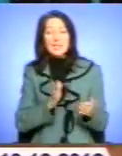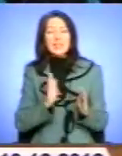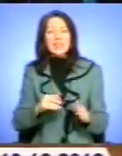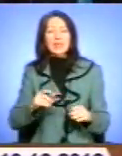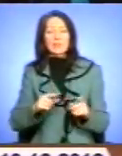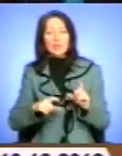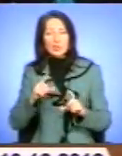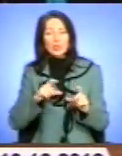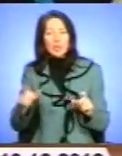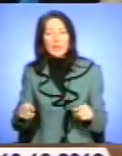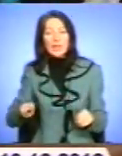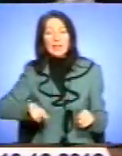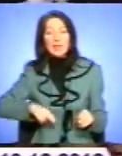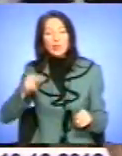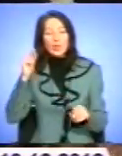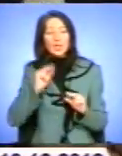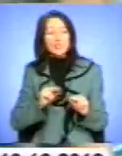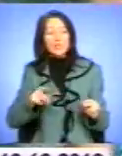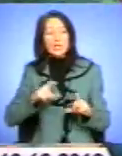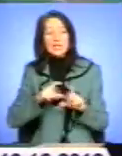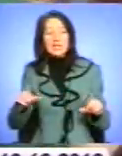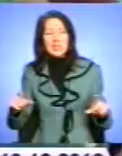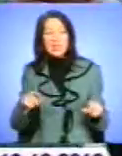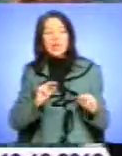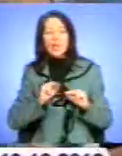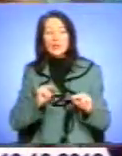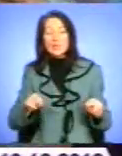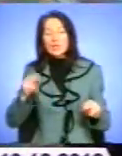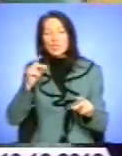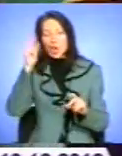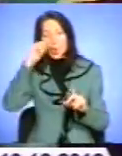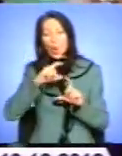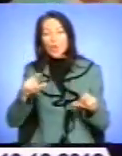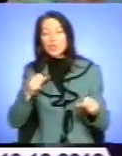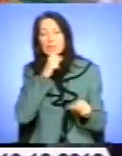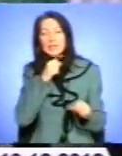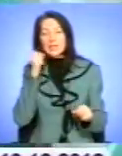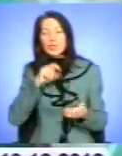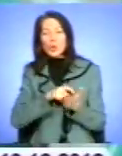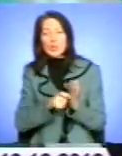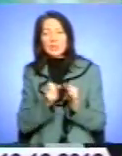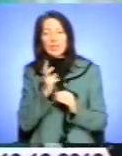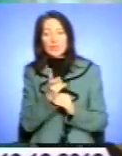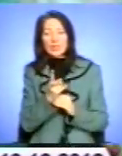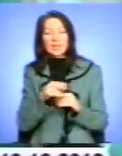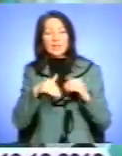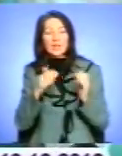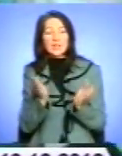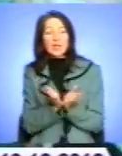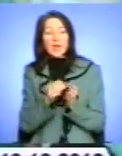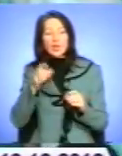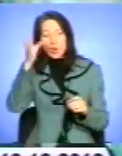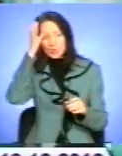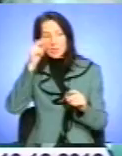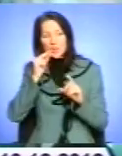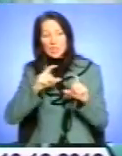а й директори, учителі шкіл, викладачі коледжу, старшокласники 12 загальноосвітніх шкіл. Чи не важко було вивчити танець?